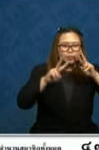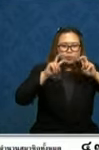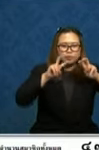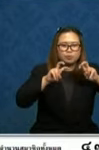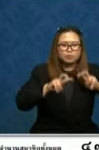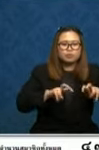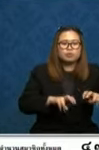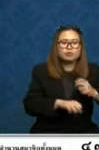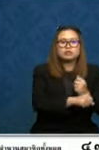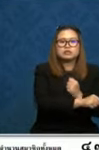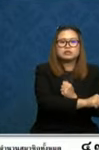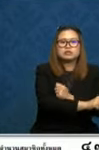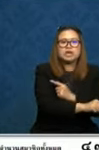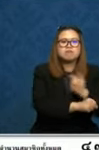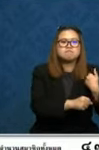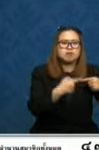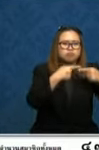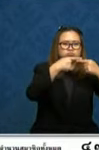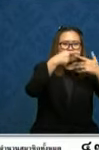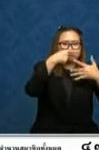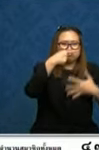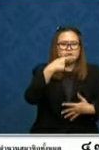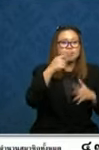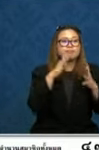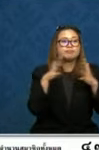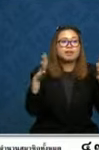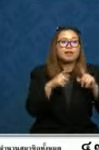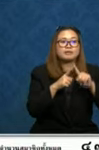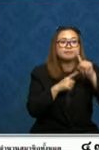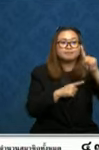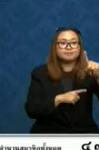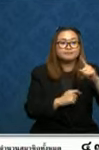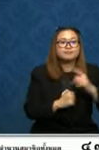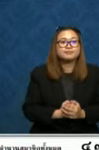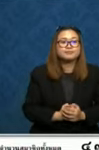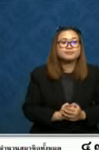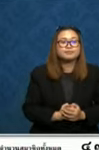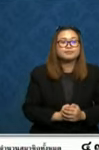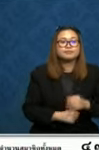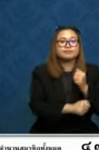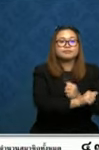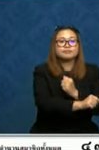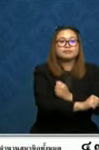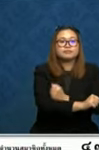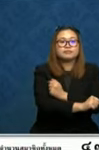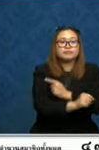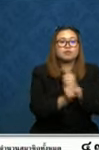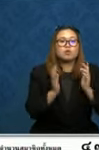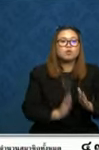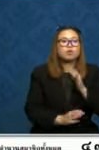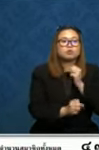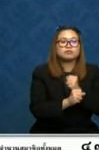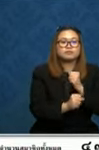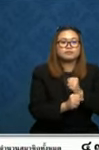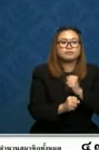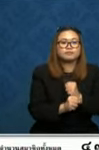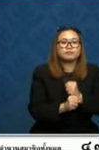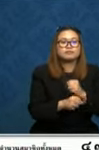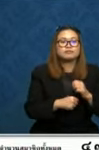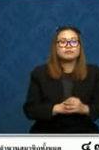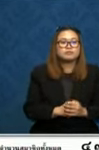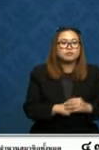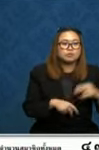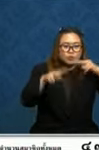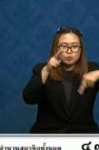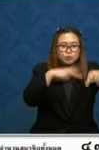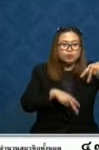แทนพวกนี้มีอยู่หลายรายการด้วยอย่างข้อ1ครับข้อ1นี่อยู่ในงบบุคลากรจริงๆมีค่าตอบแทนพิเศษแบบนี้